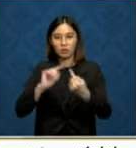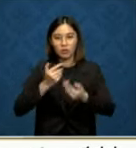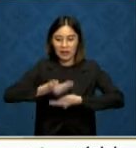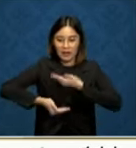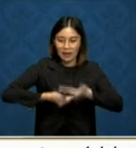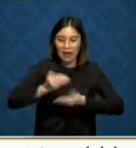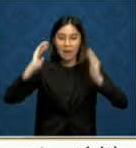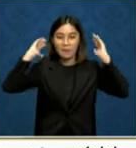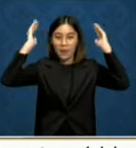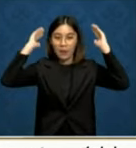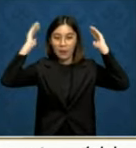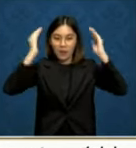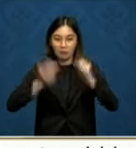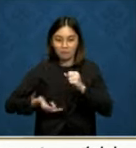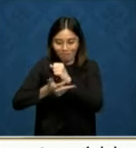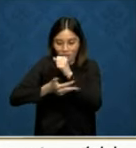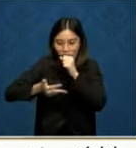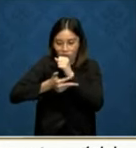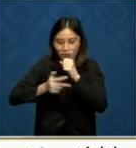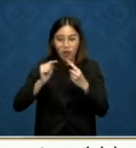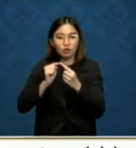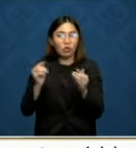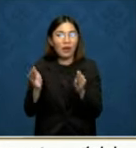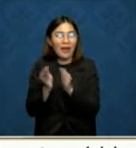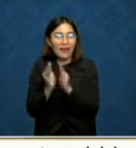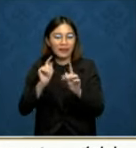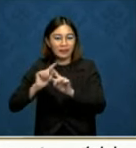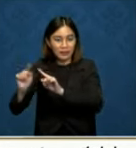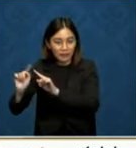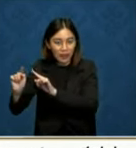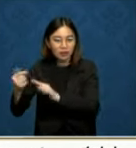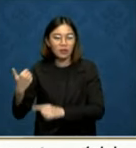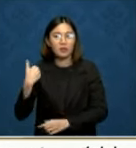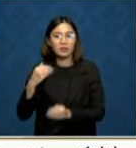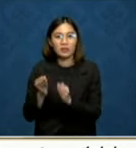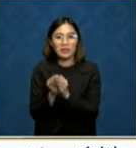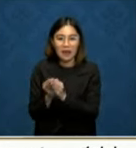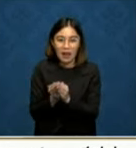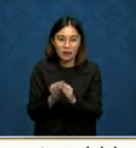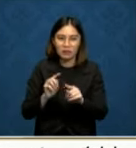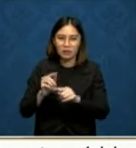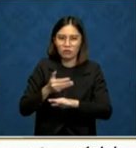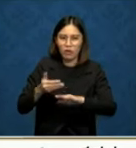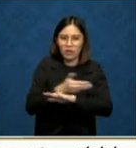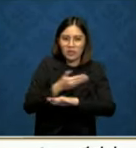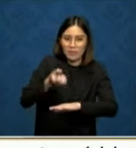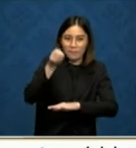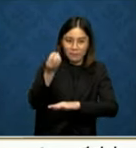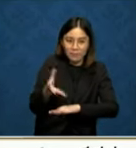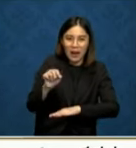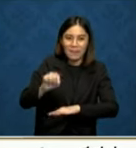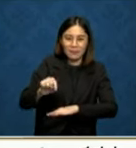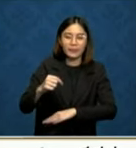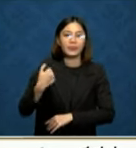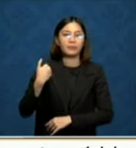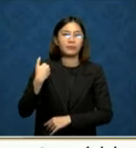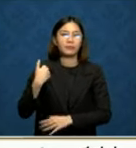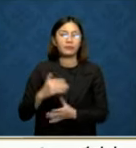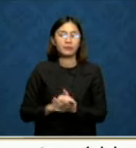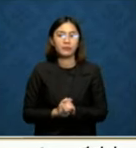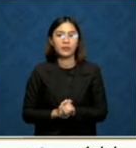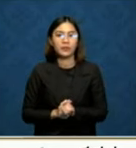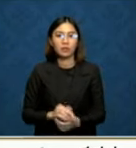ายการโครสนา การชงกันชาในอาหารนะฮะ ซึเราจะเหนว่ามีเยอะมากก่อนหนานี้นะคะส่วนด้าน